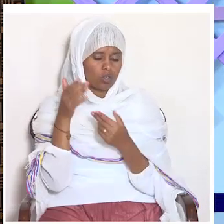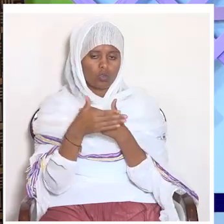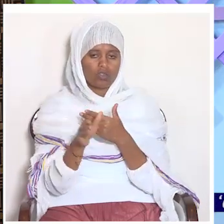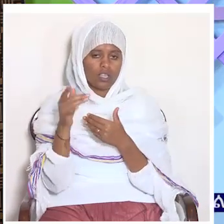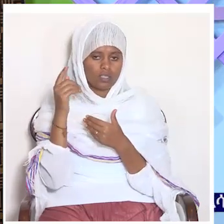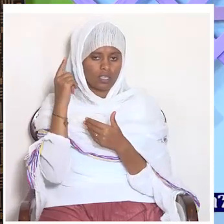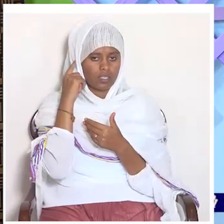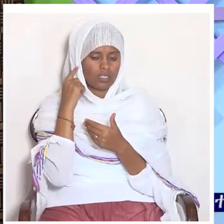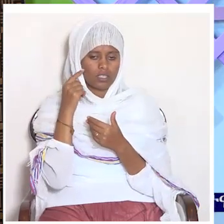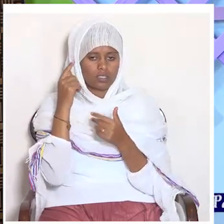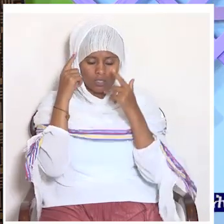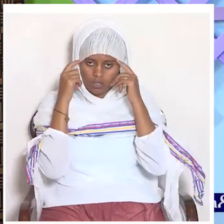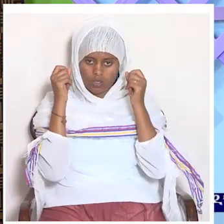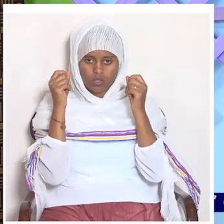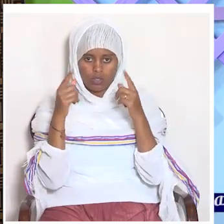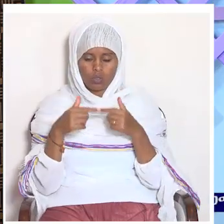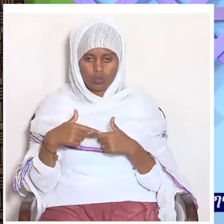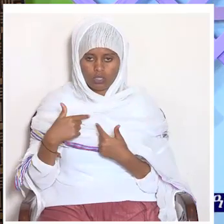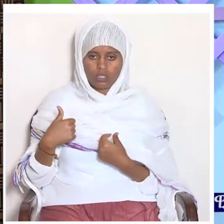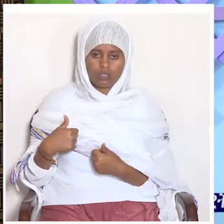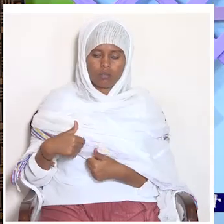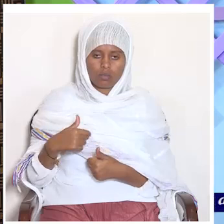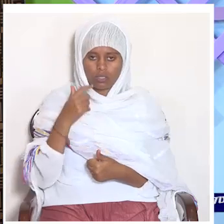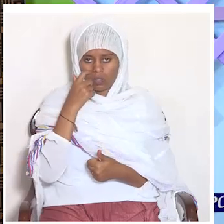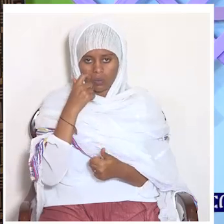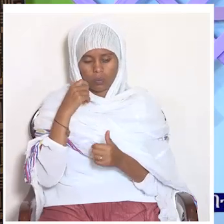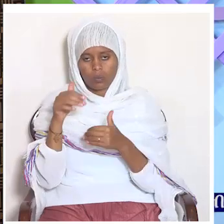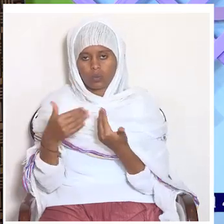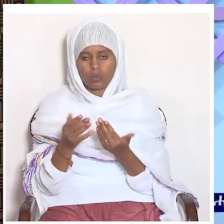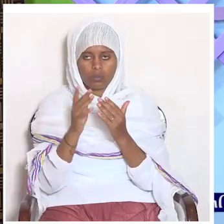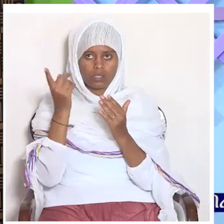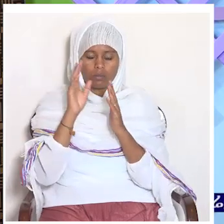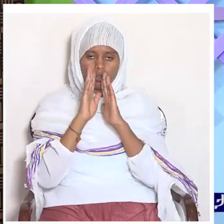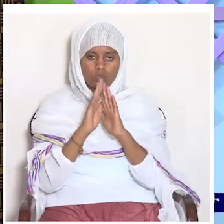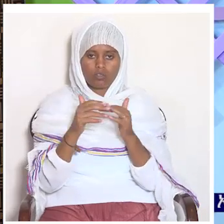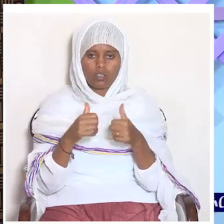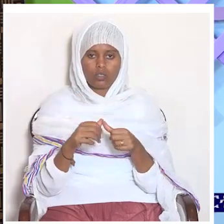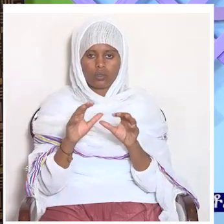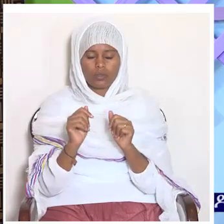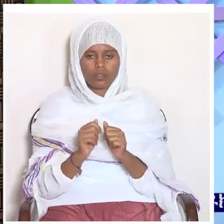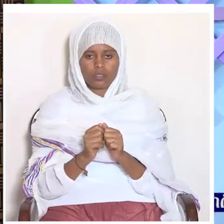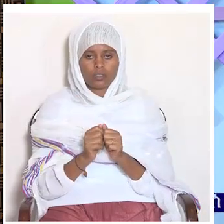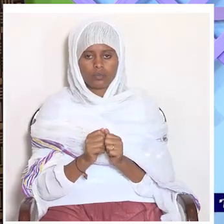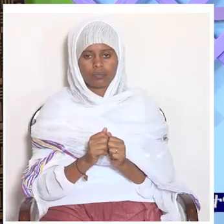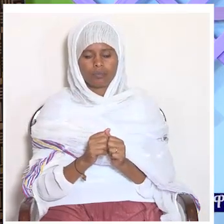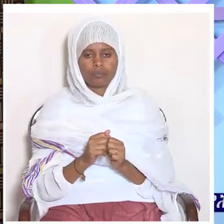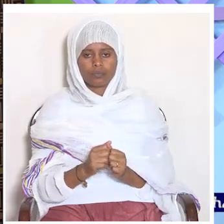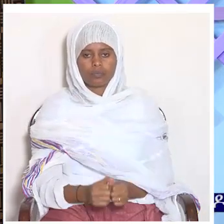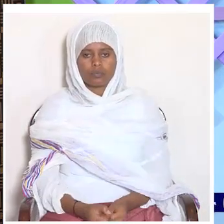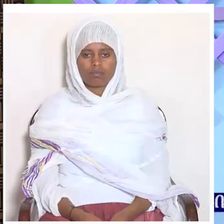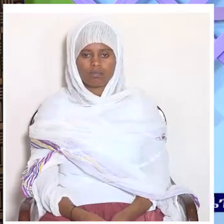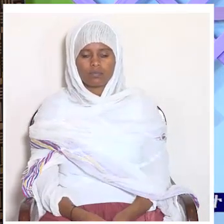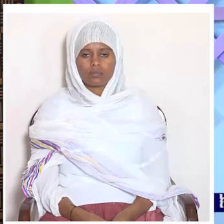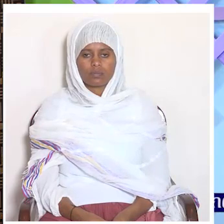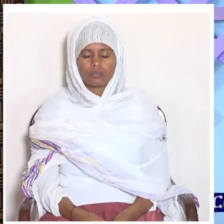ዝሰምዓ ክፉታት ኣይዛን ዘስተውዕል ስፉሕ ልቦና ክዕድለኩም ቅዱስ ፈቓዱ ይኹነልና።